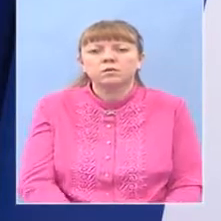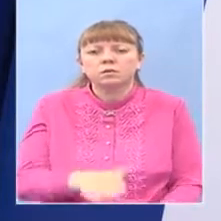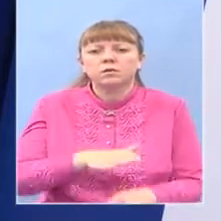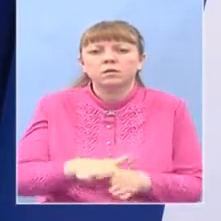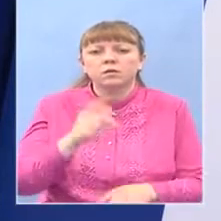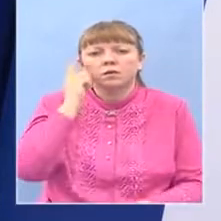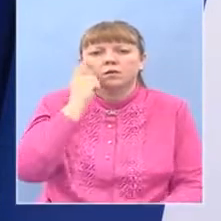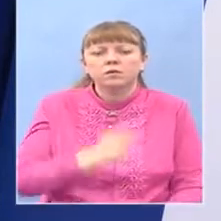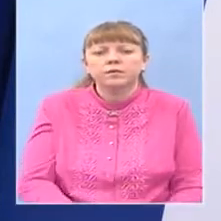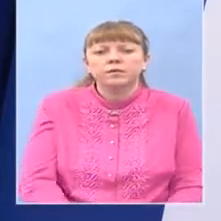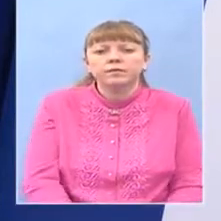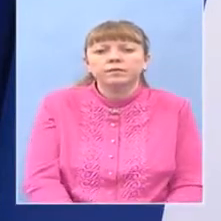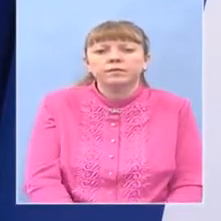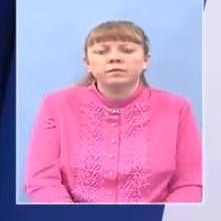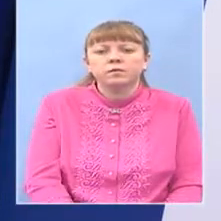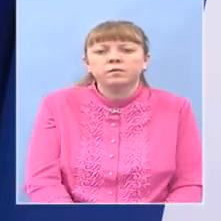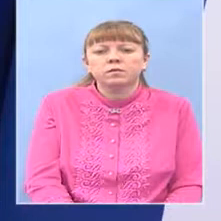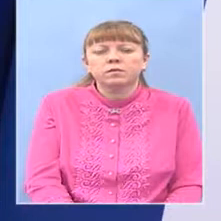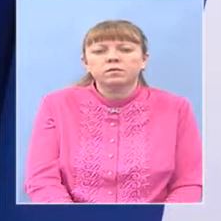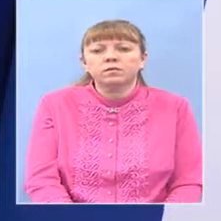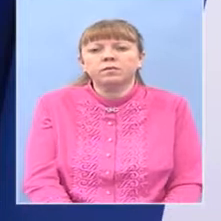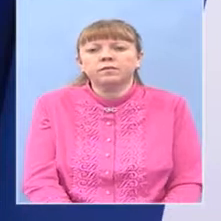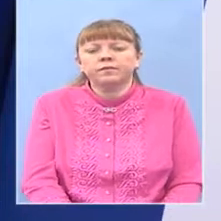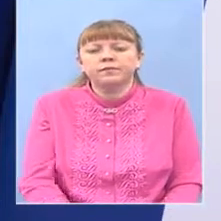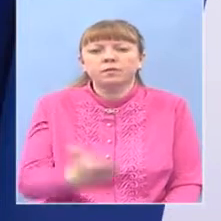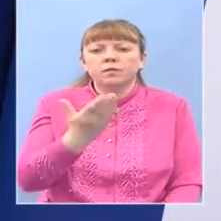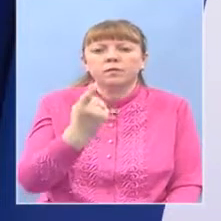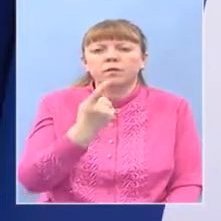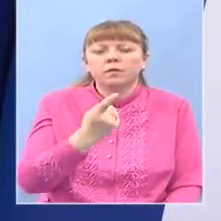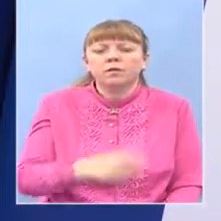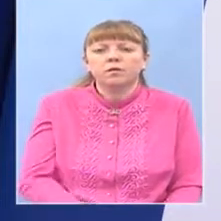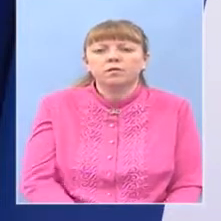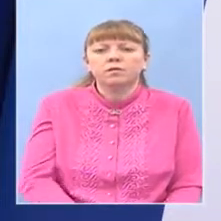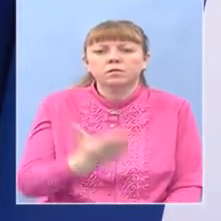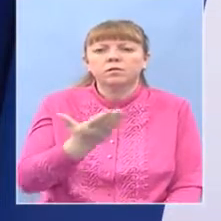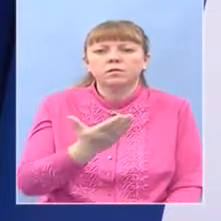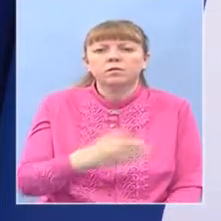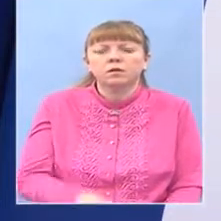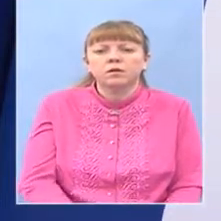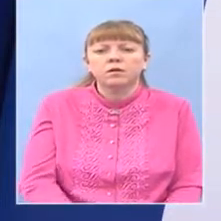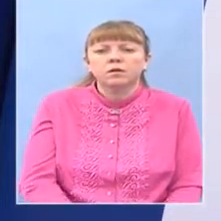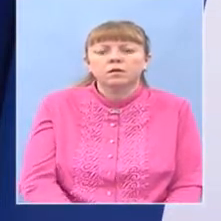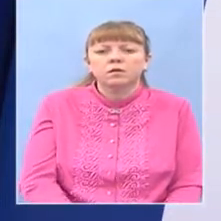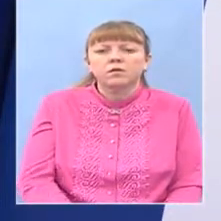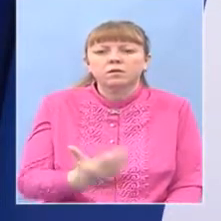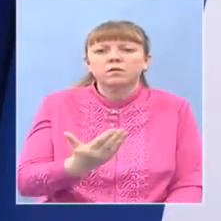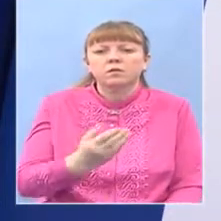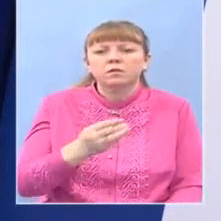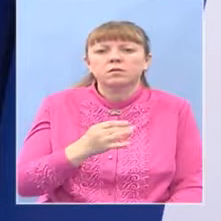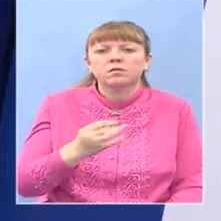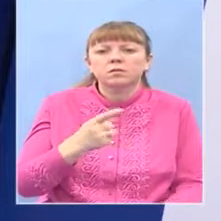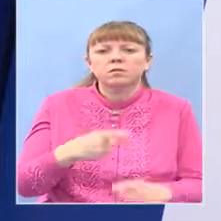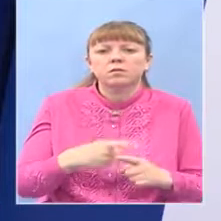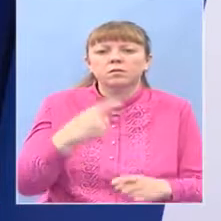идей. Но первое, что я предлагаю еще дополнительно, да, мы говорим, примкните к существующим неправительственным